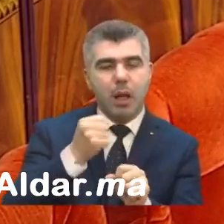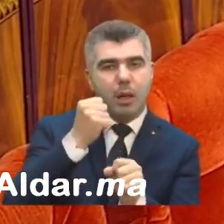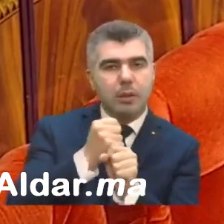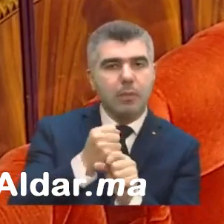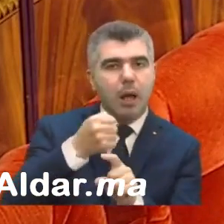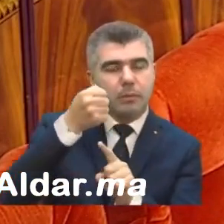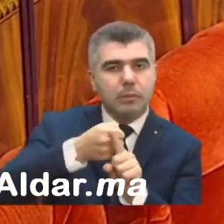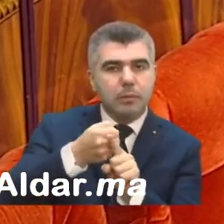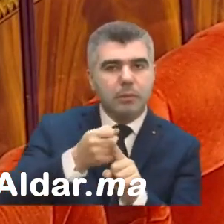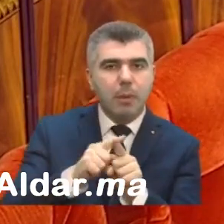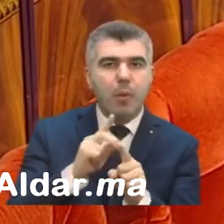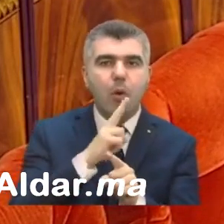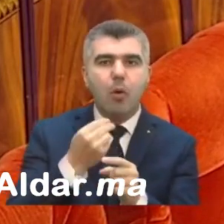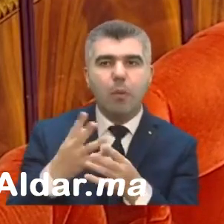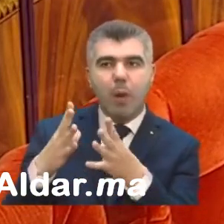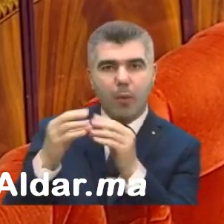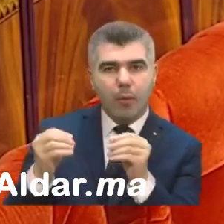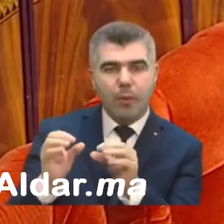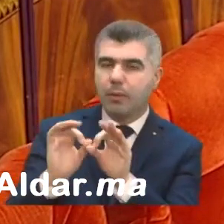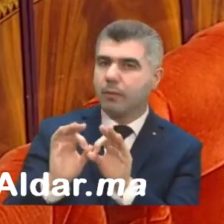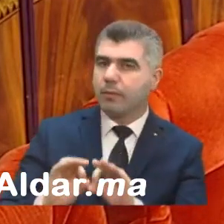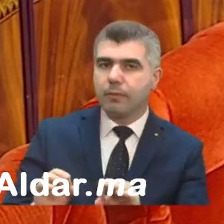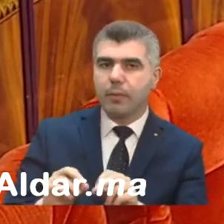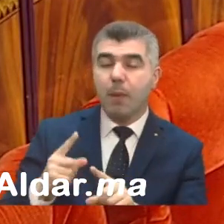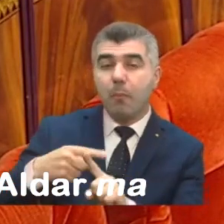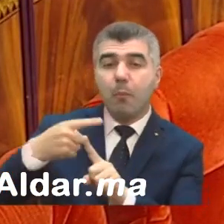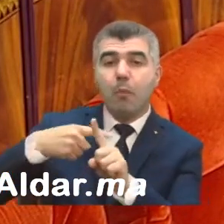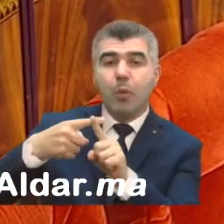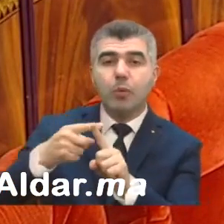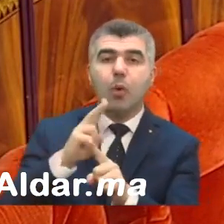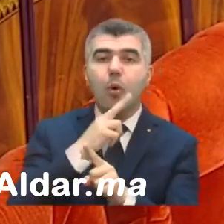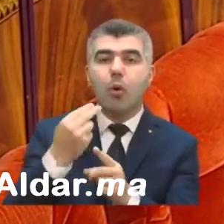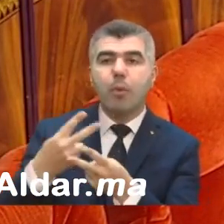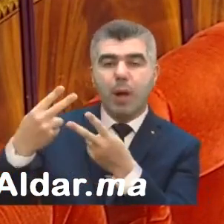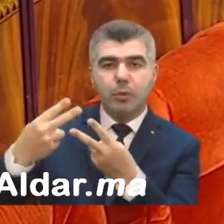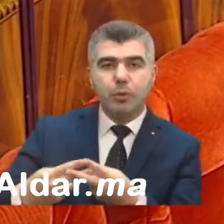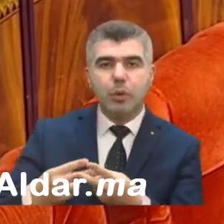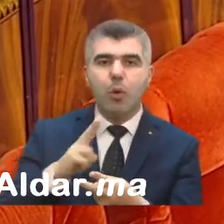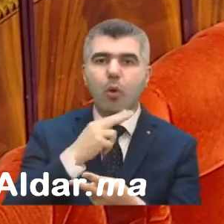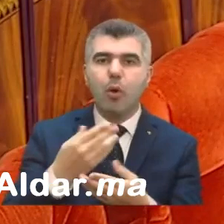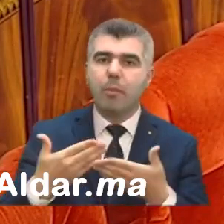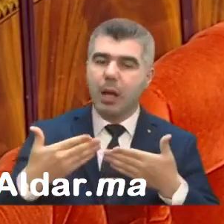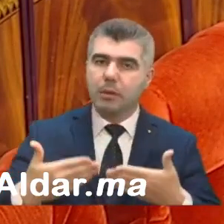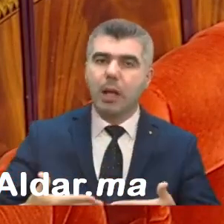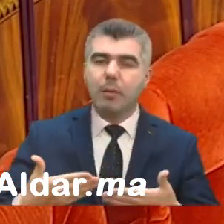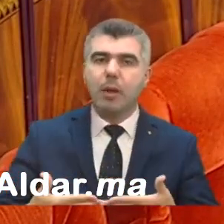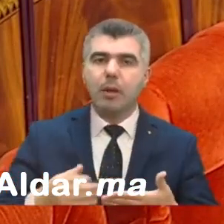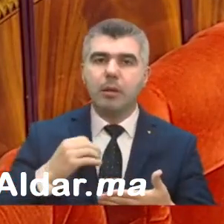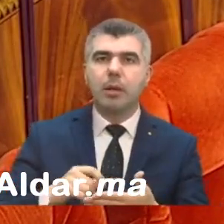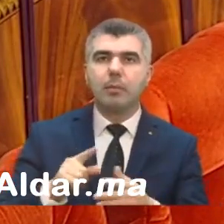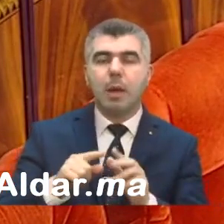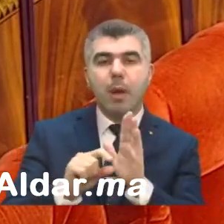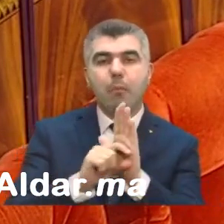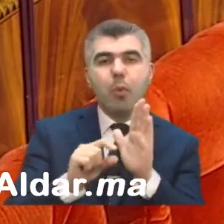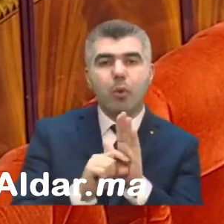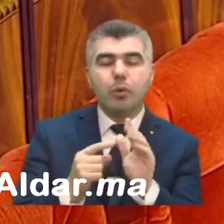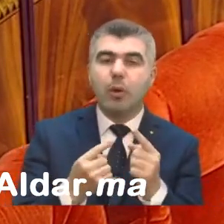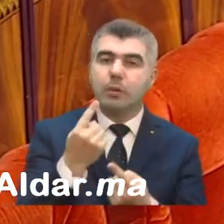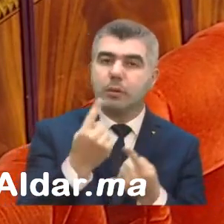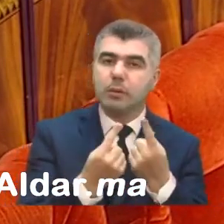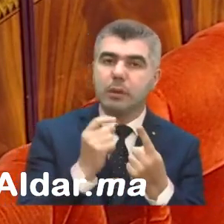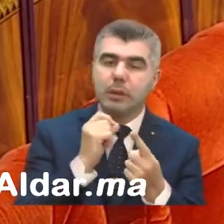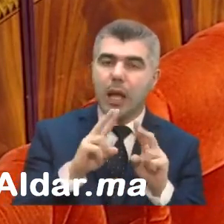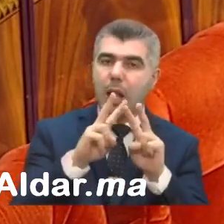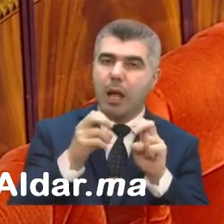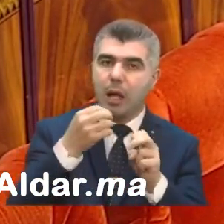ولكن باش تقول لي الحكومه غير حاضره؟ اكثر الحكومات حضورا في البرلمان هي هذه. الا كاين شي موضوع اخر قلب عليه،